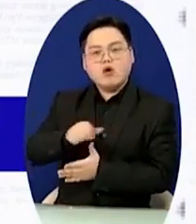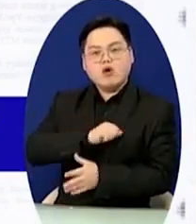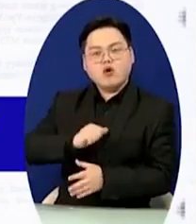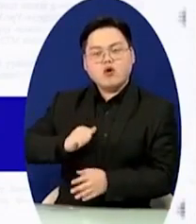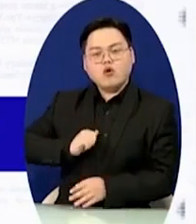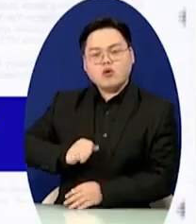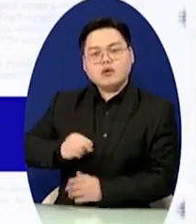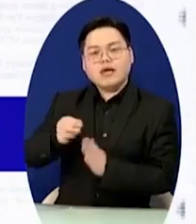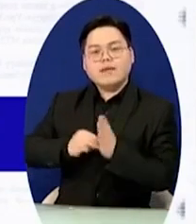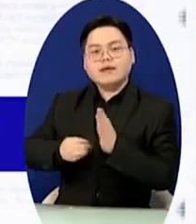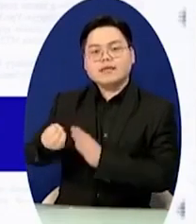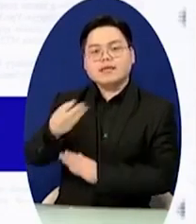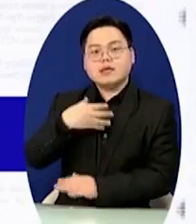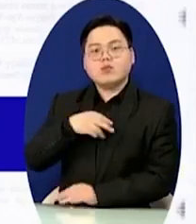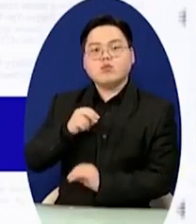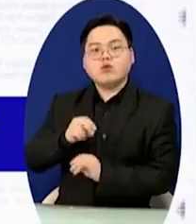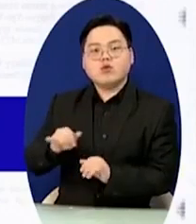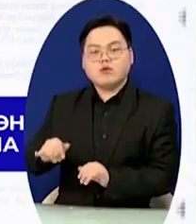суурийг илэрхийлж.